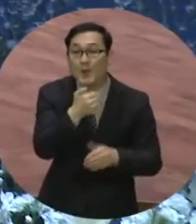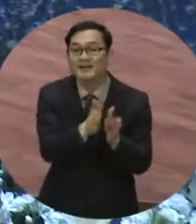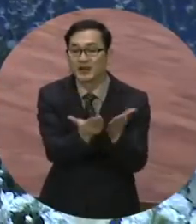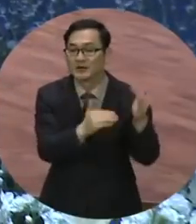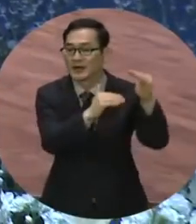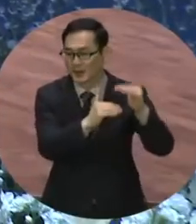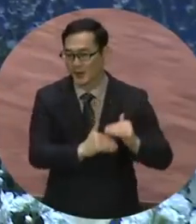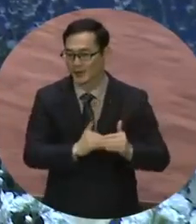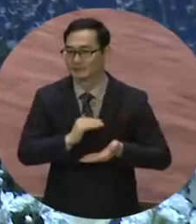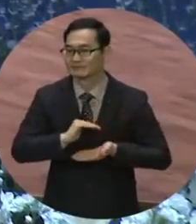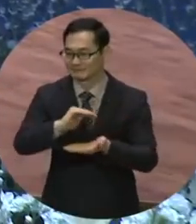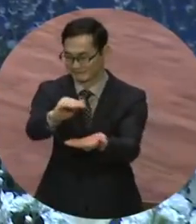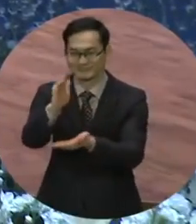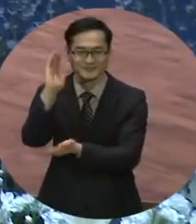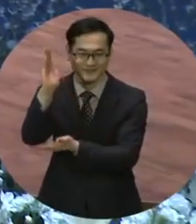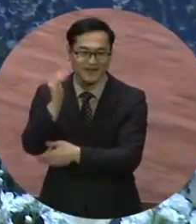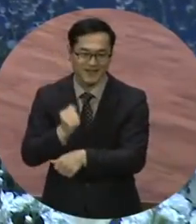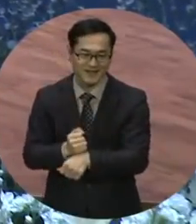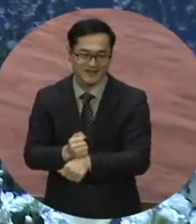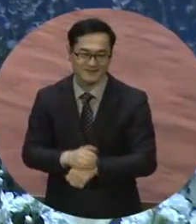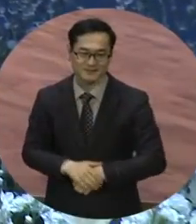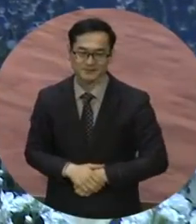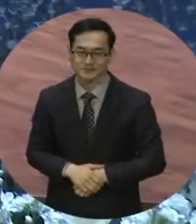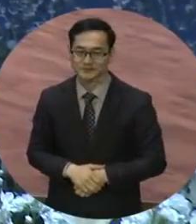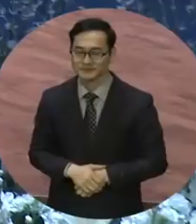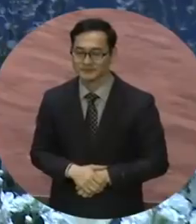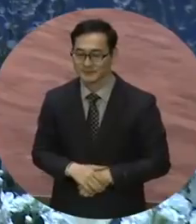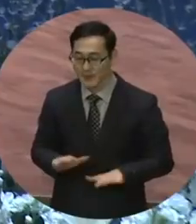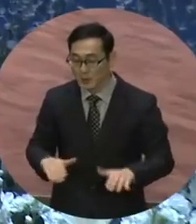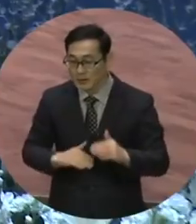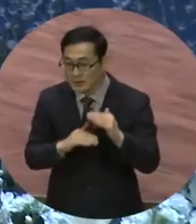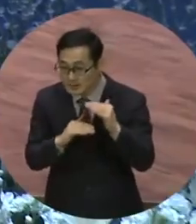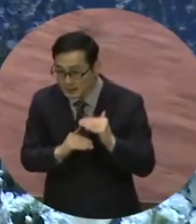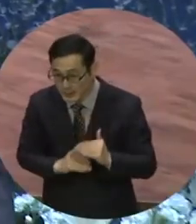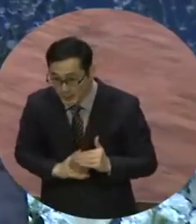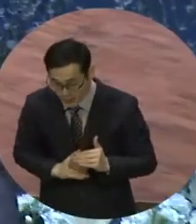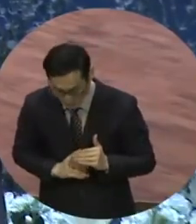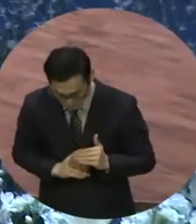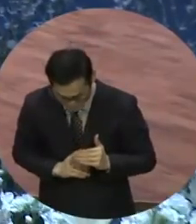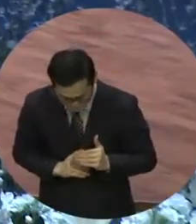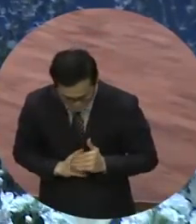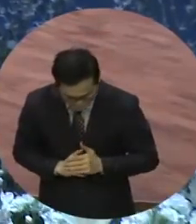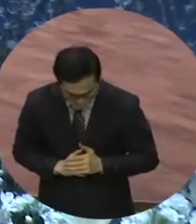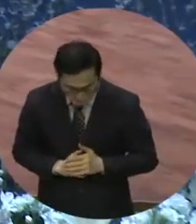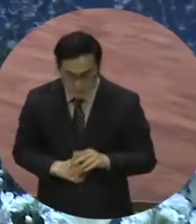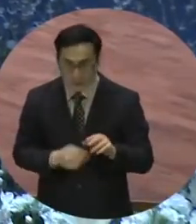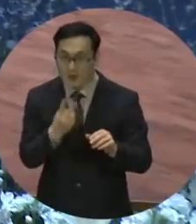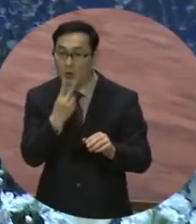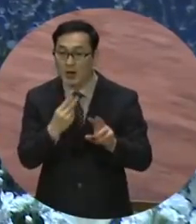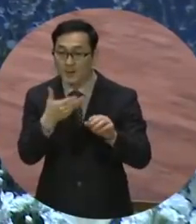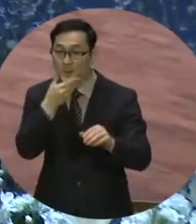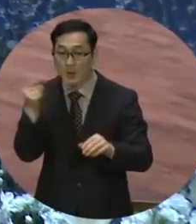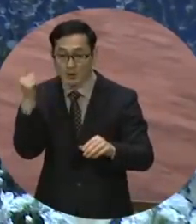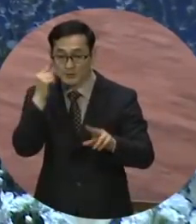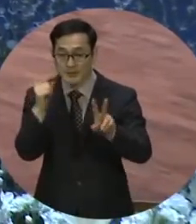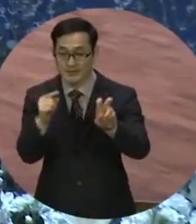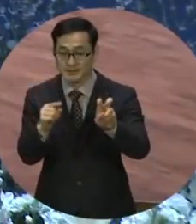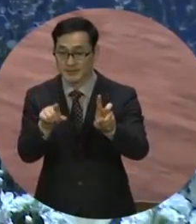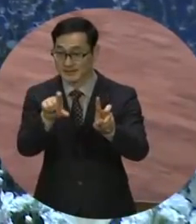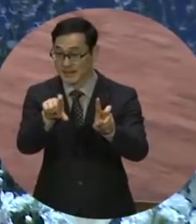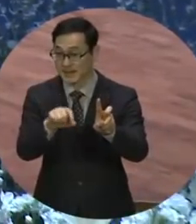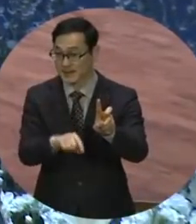높은 메시지예요. 자, 우리가 오늘 살펴볼 이 마지막으로 살펴볼 요한복음 21장에 이